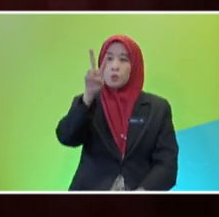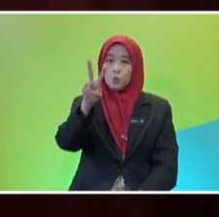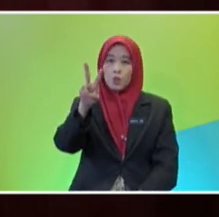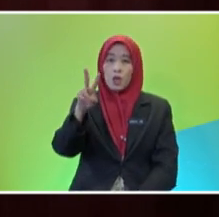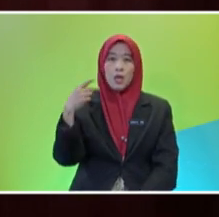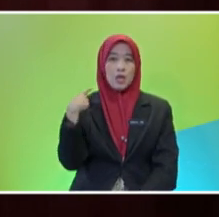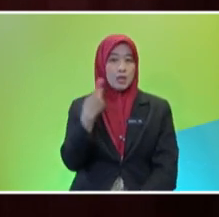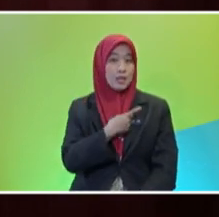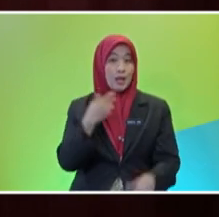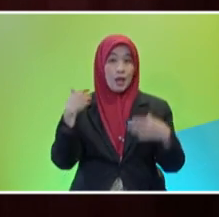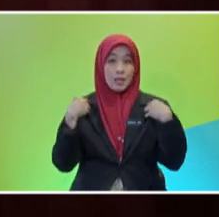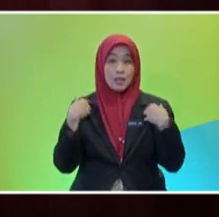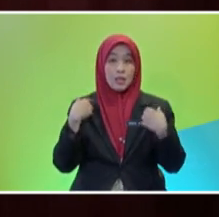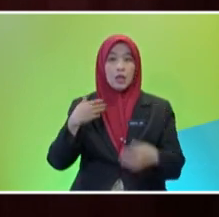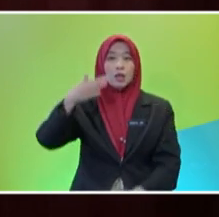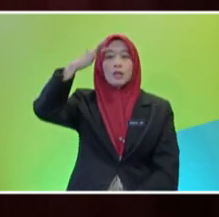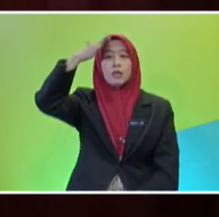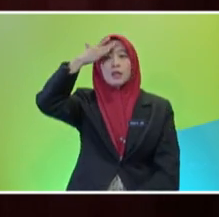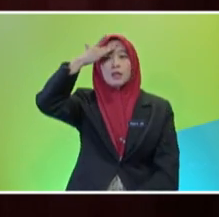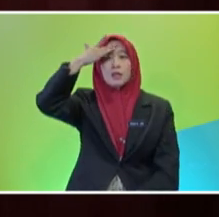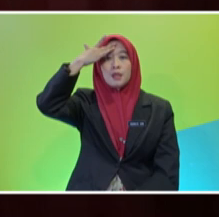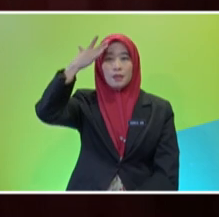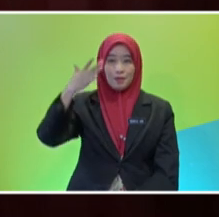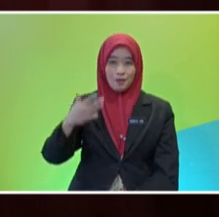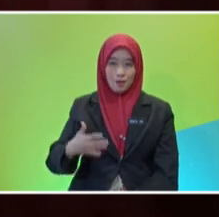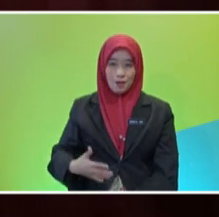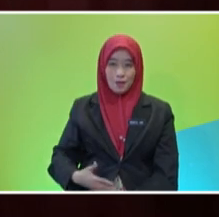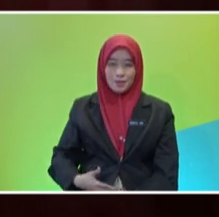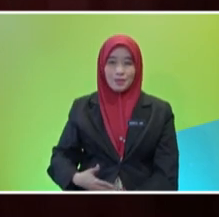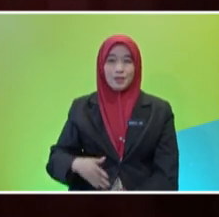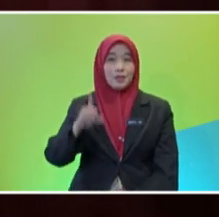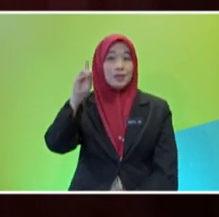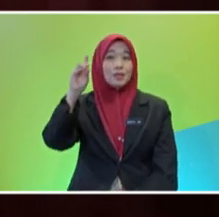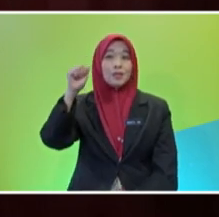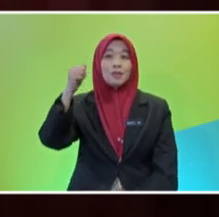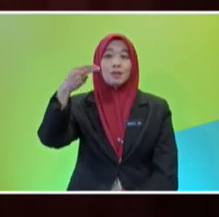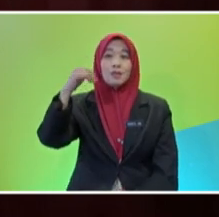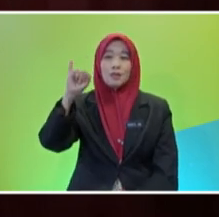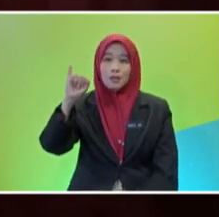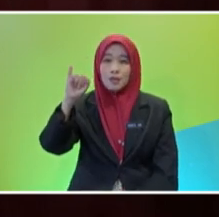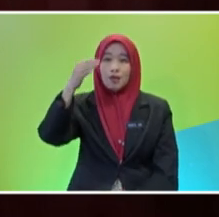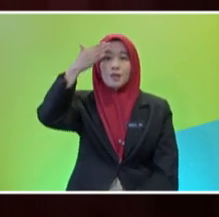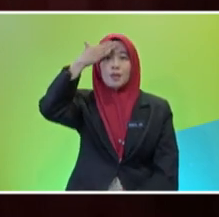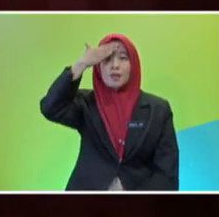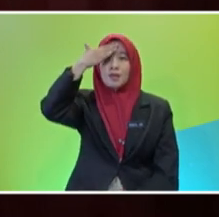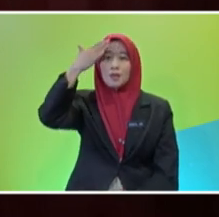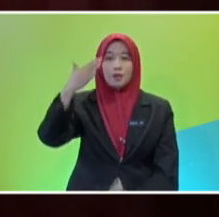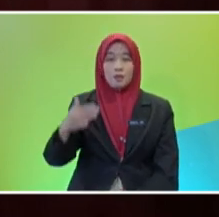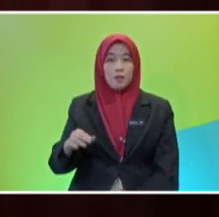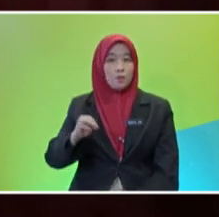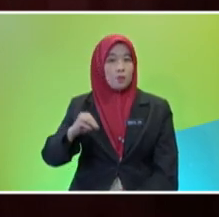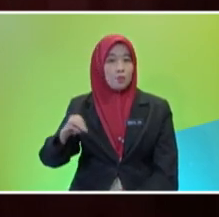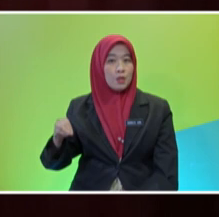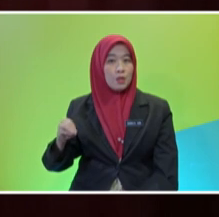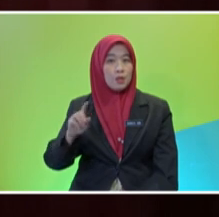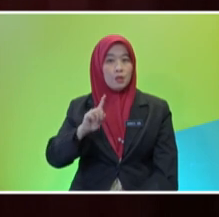ada dahi. Sebut dahi. Sebut. Dahi. Pandai Irfan. Dahi. Murid-murid di luar sana